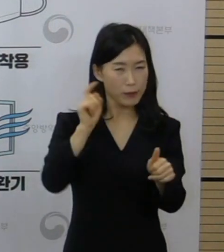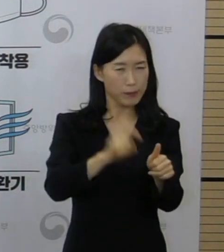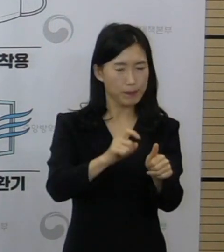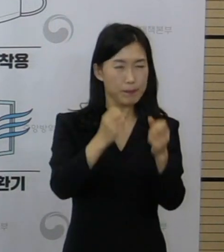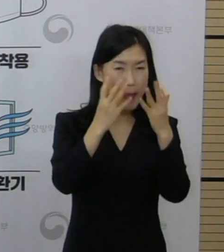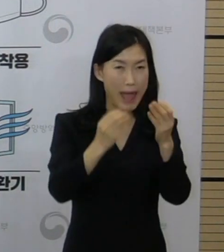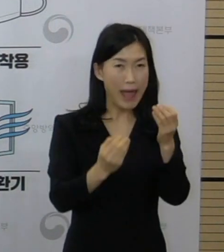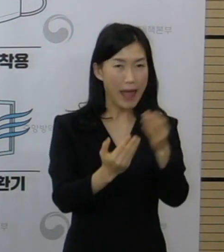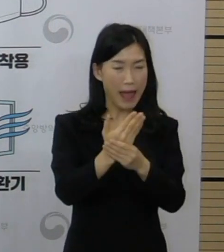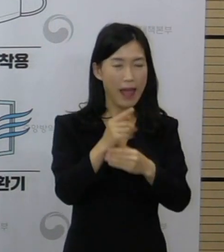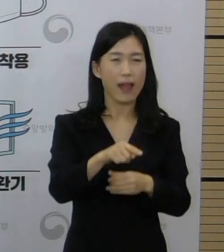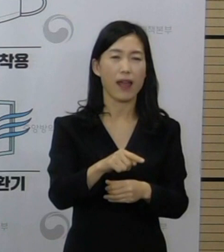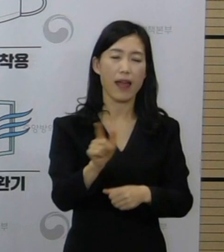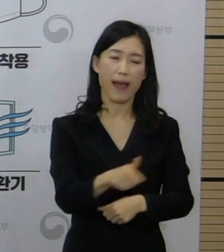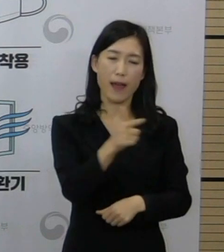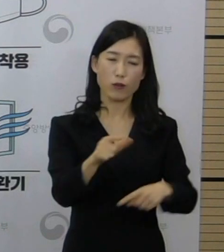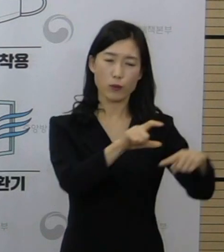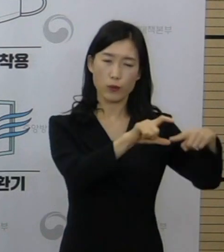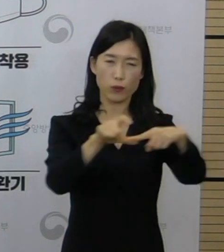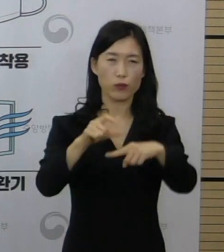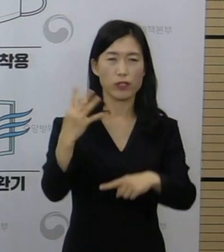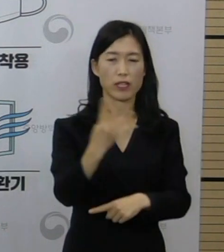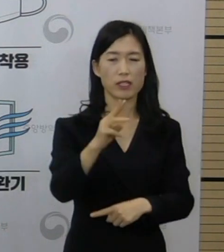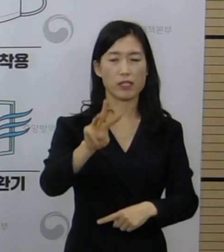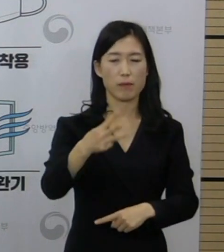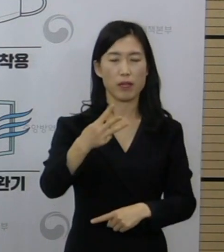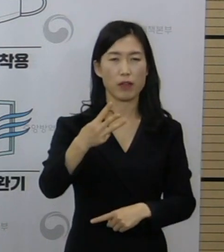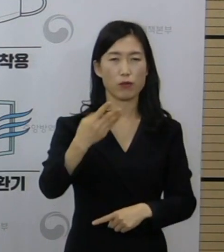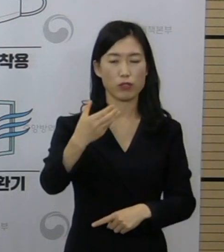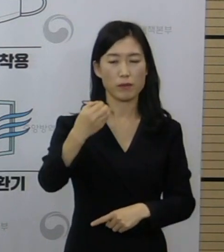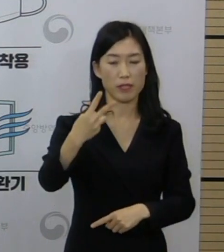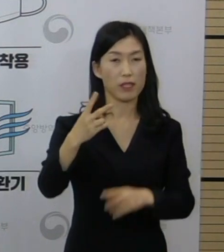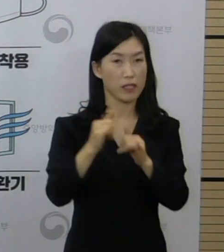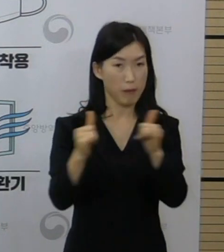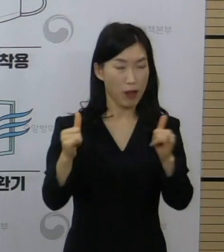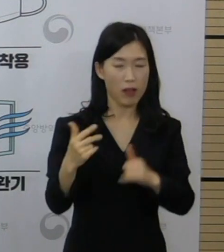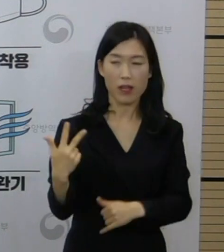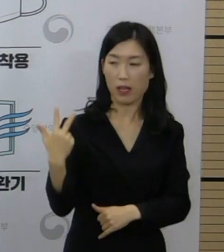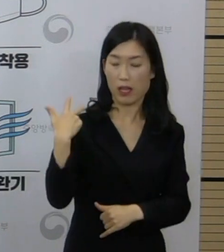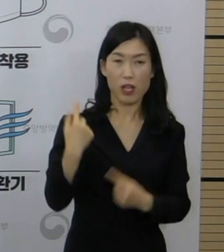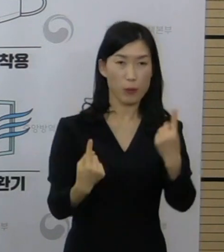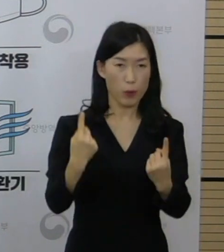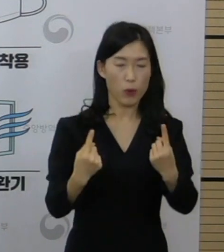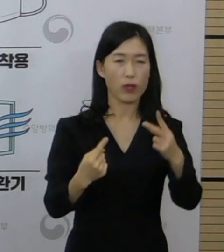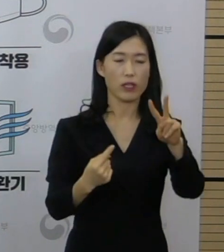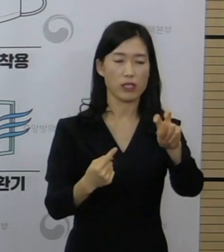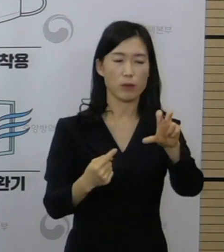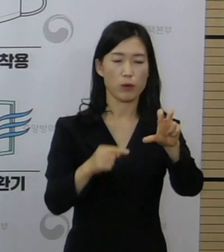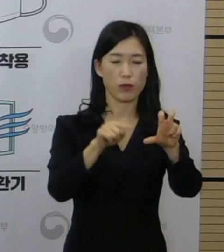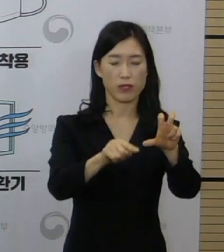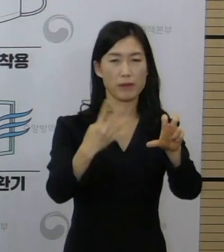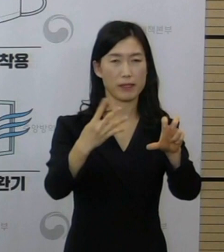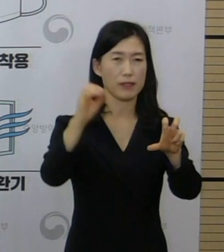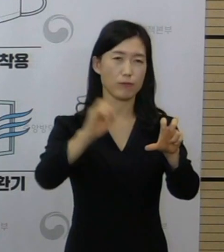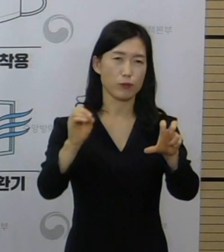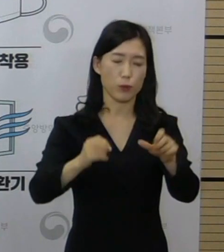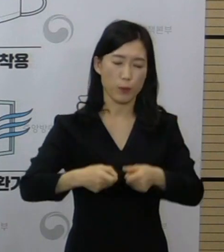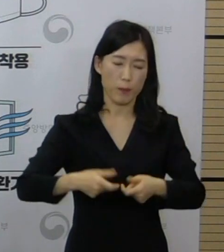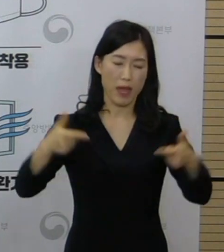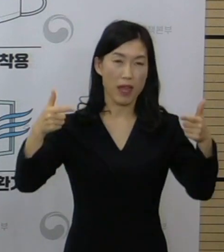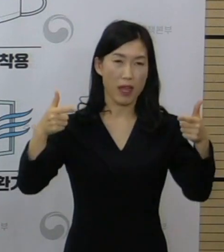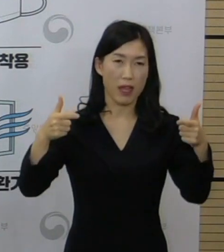환자는 일평균 4,392명으로 전주 대비해서 25.4%가